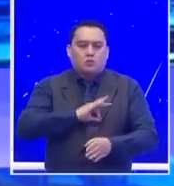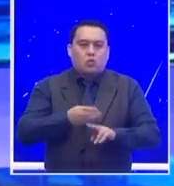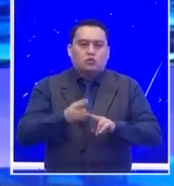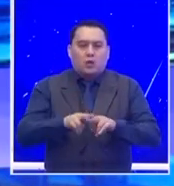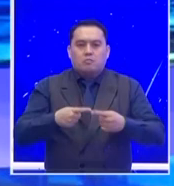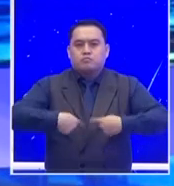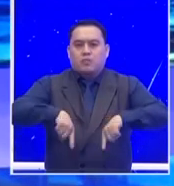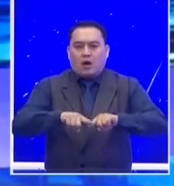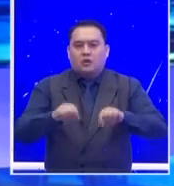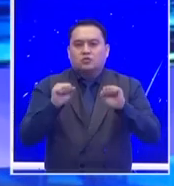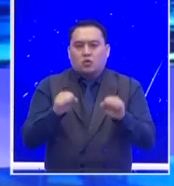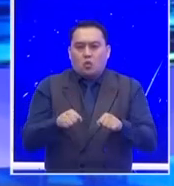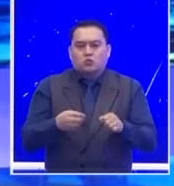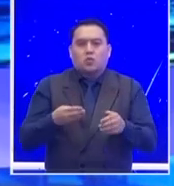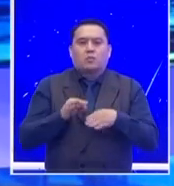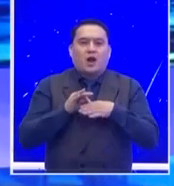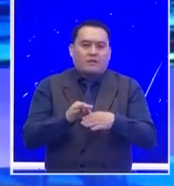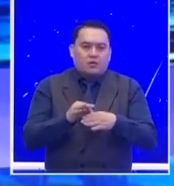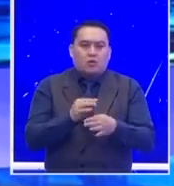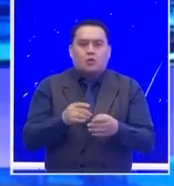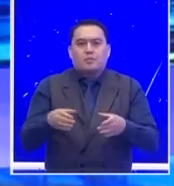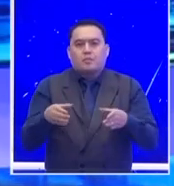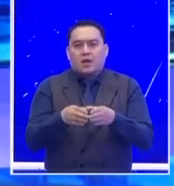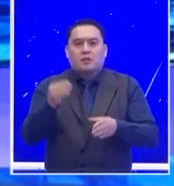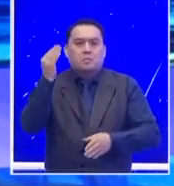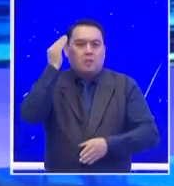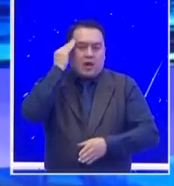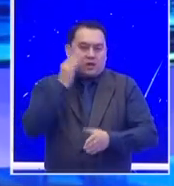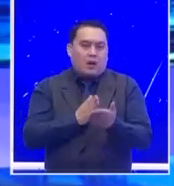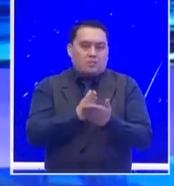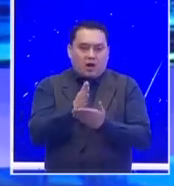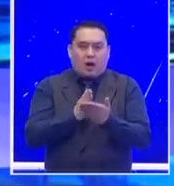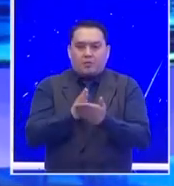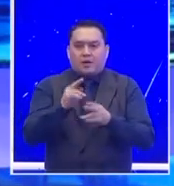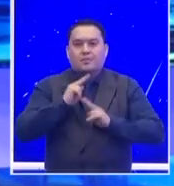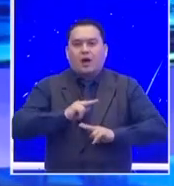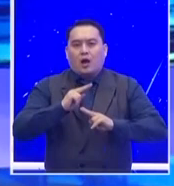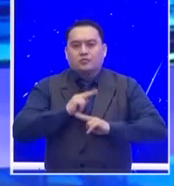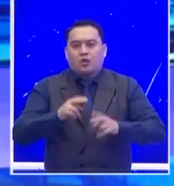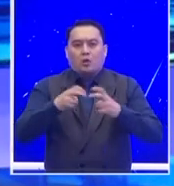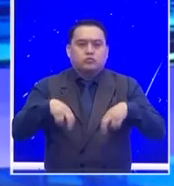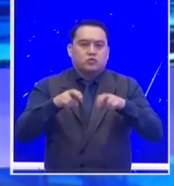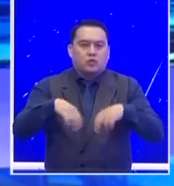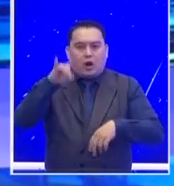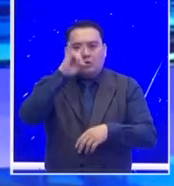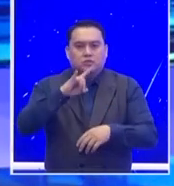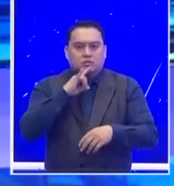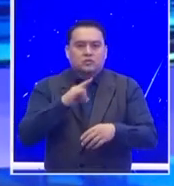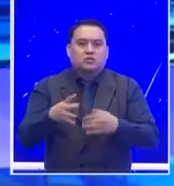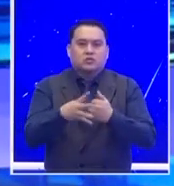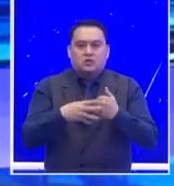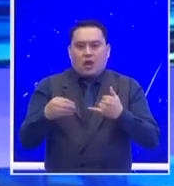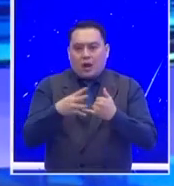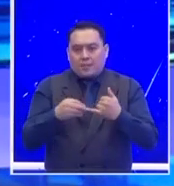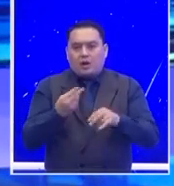социально-сырьевой базы возможно за счет проведения ряда комплексных мер, направленных на проведение геологического обследования казахстанских